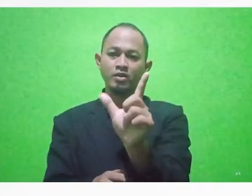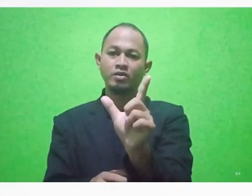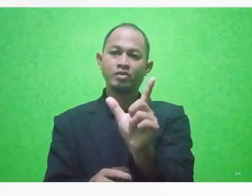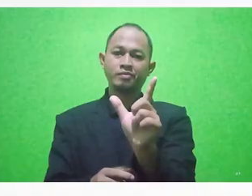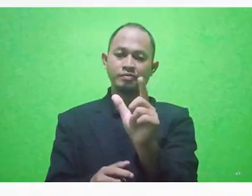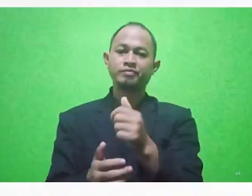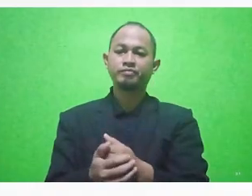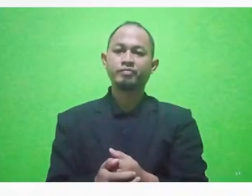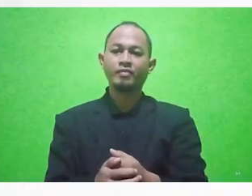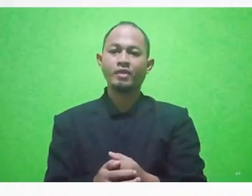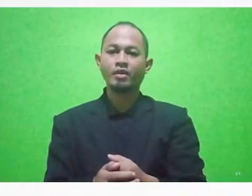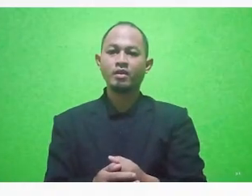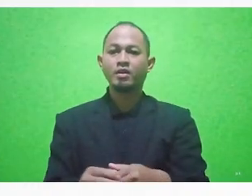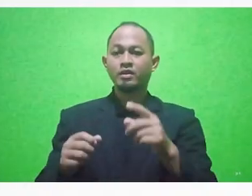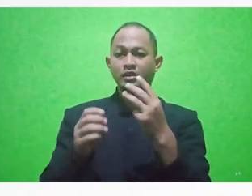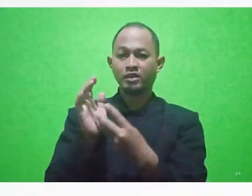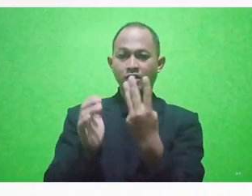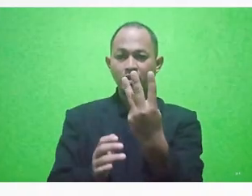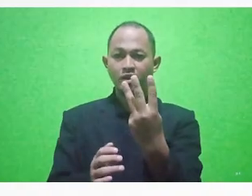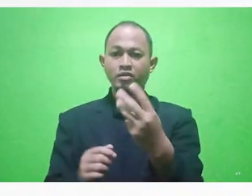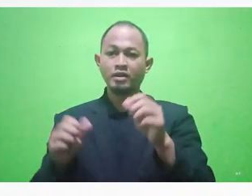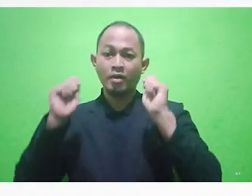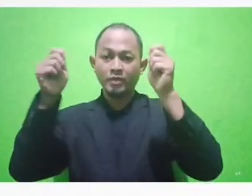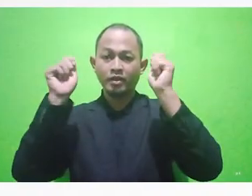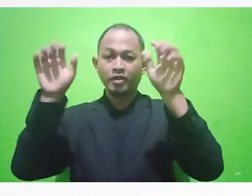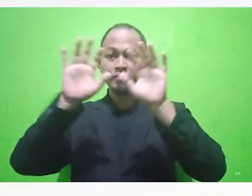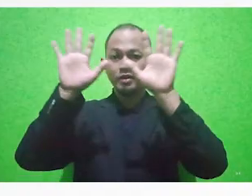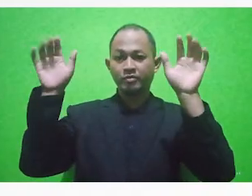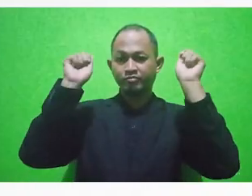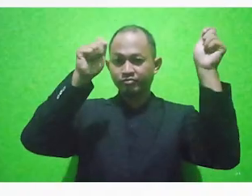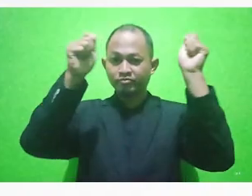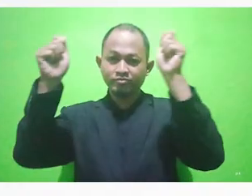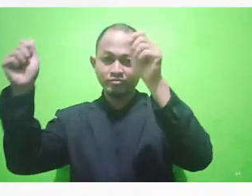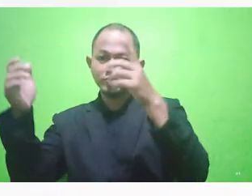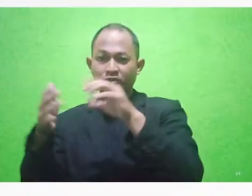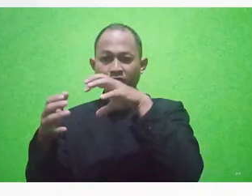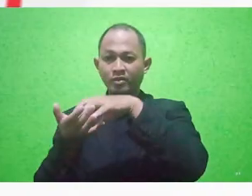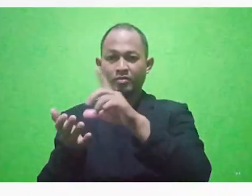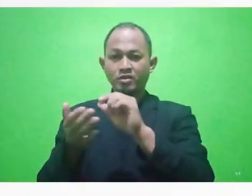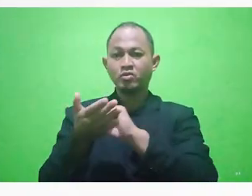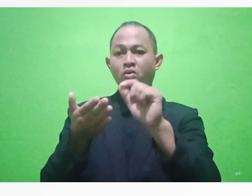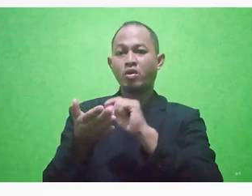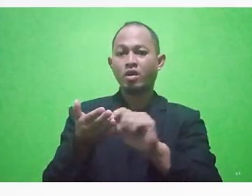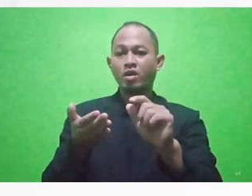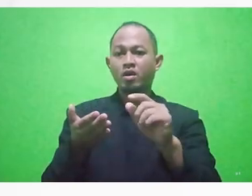adaptasi kelembagaan. Ketiga, kampanye upaya adaptasi perubahan iklim di lingkungan satuan pendidikan.